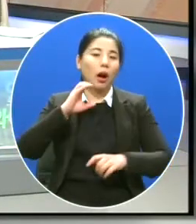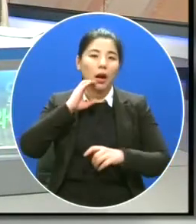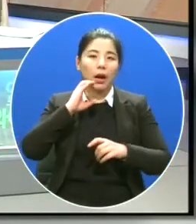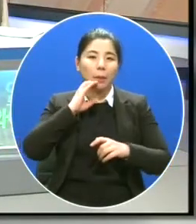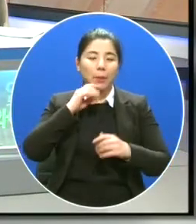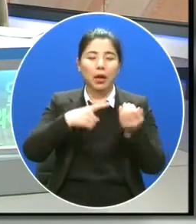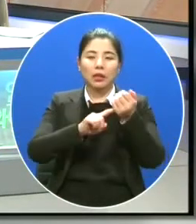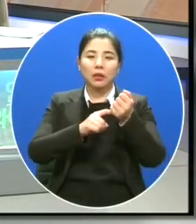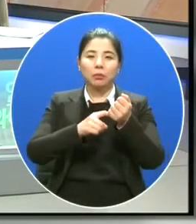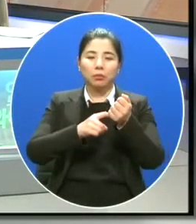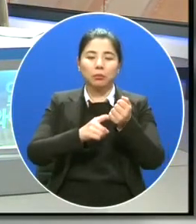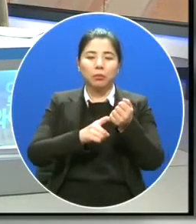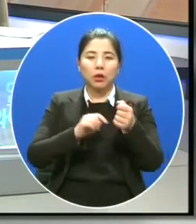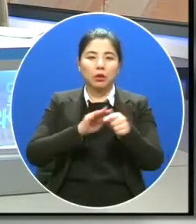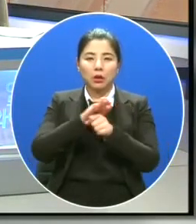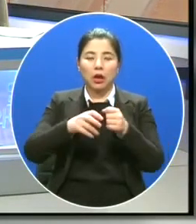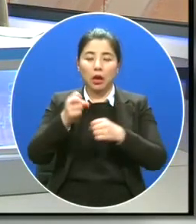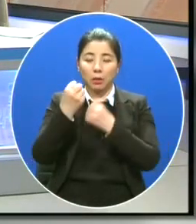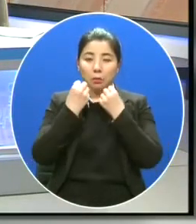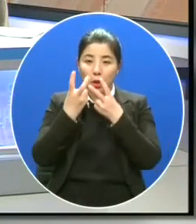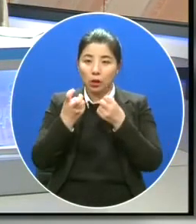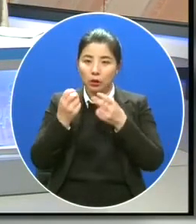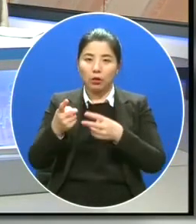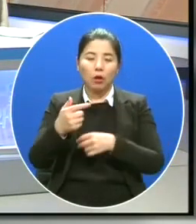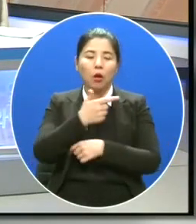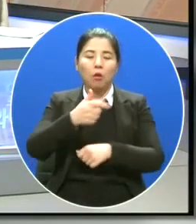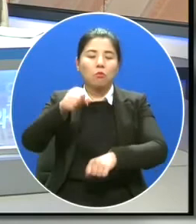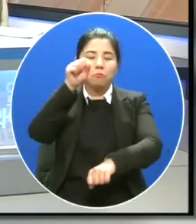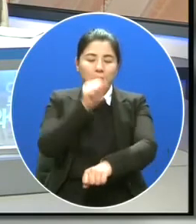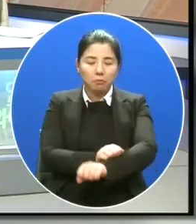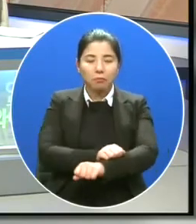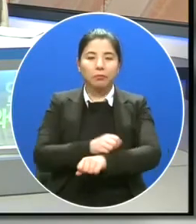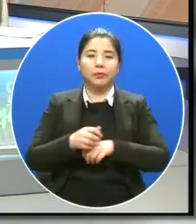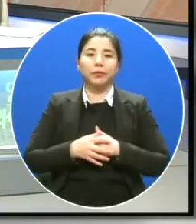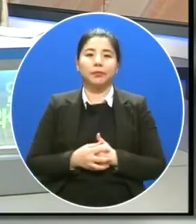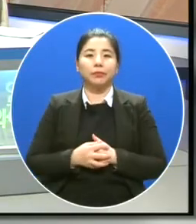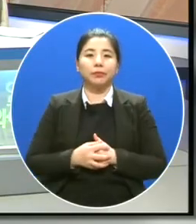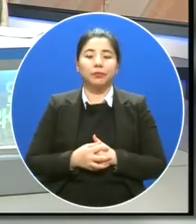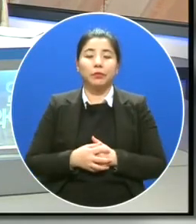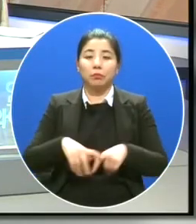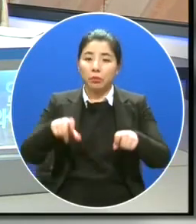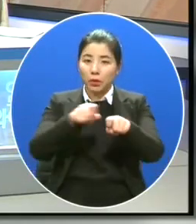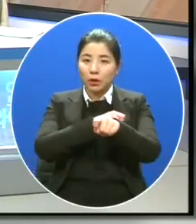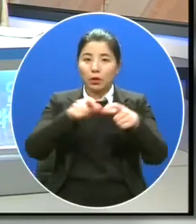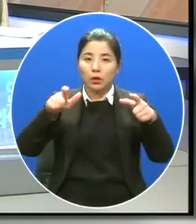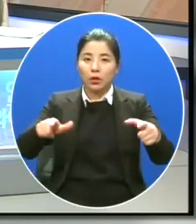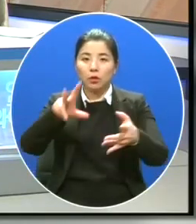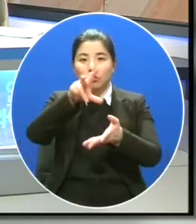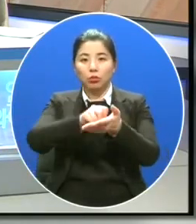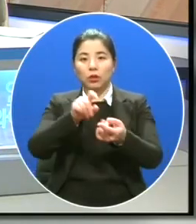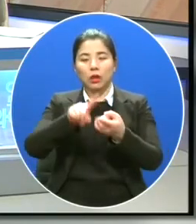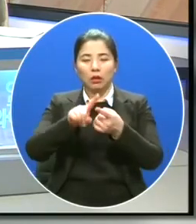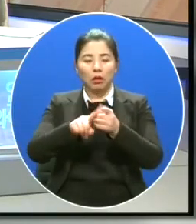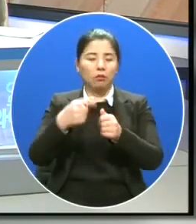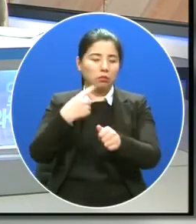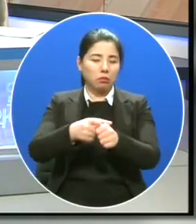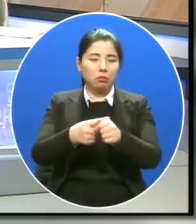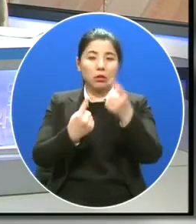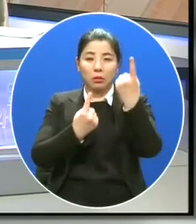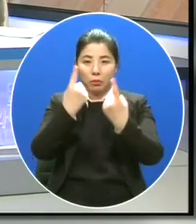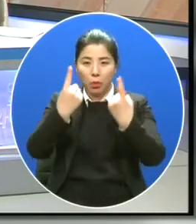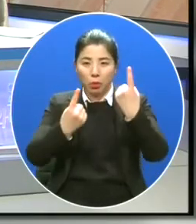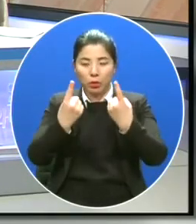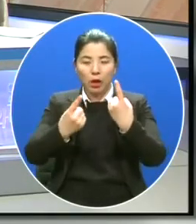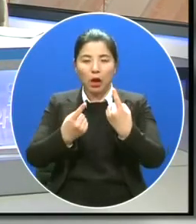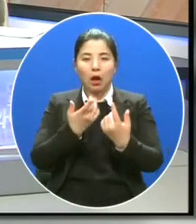증평 러브레터를 소개한 것은 매우 잘한 사례가 될 것입니다. 특히 지역 현안에 대해